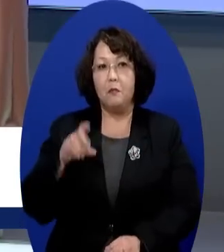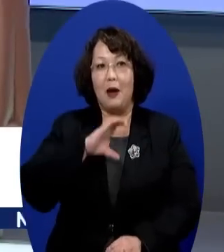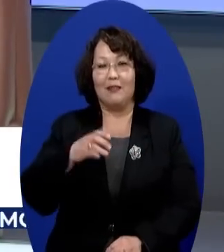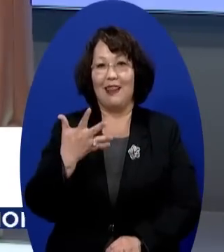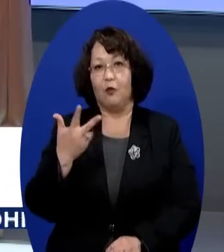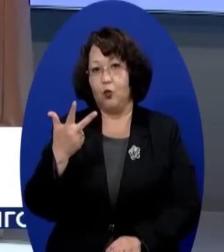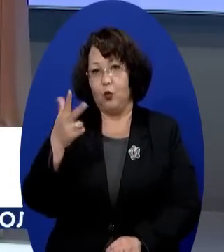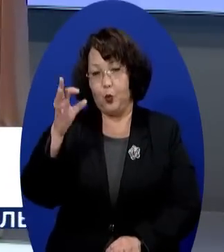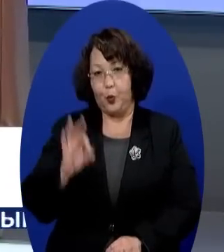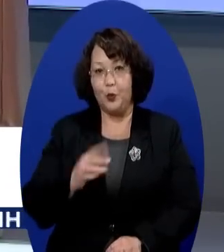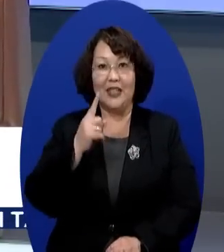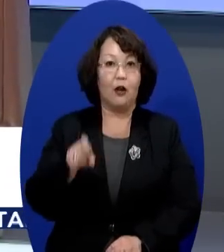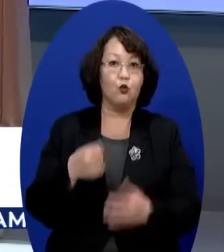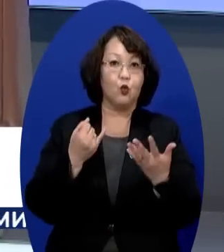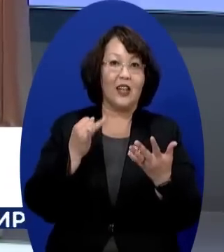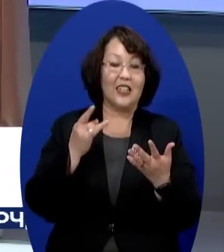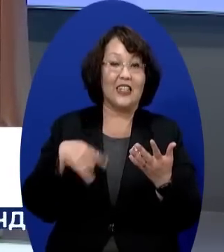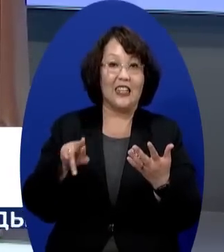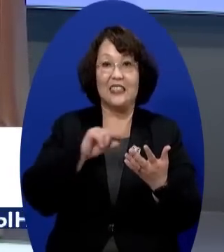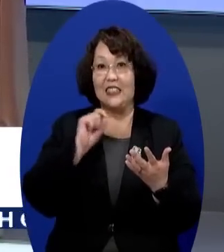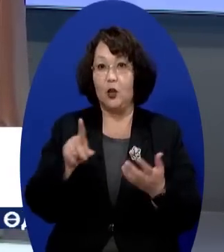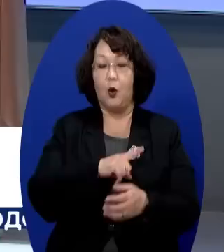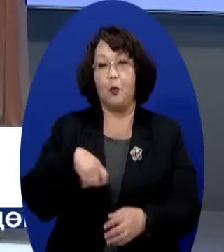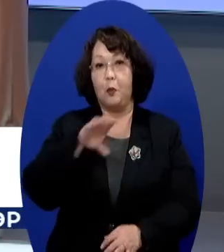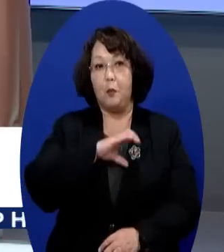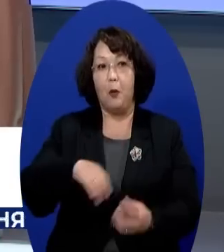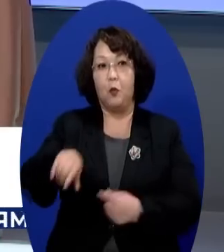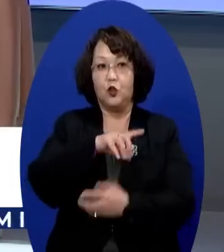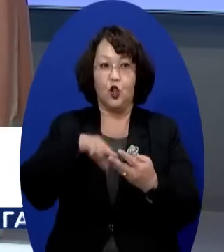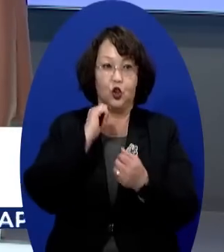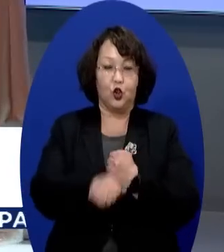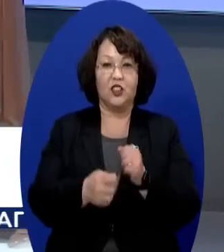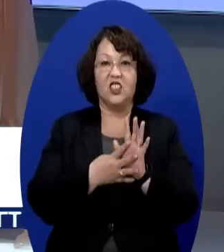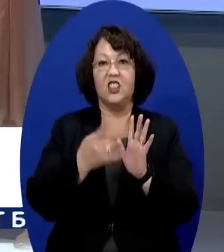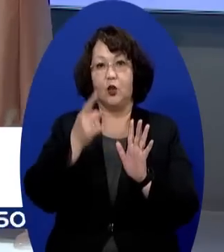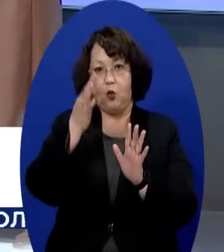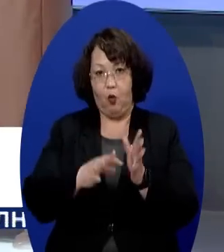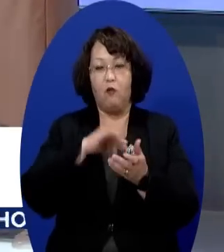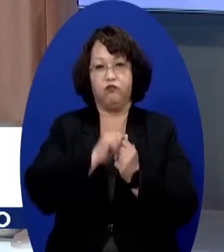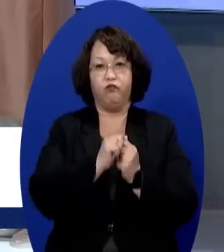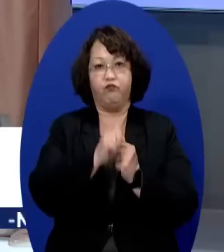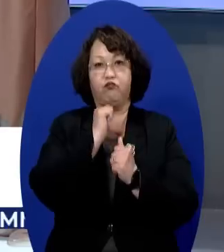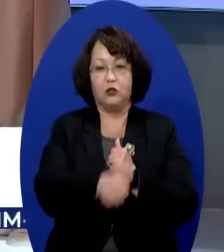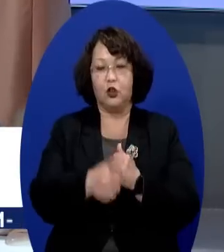53%, 1.6 их найд төгрөгийн зээл, хувийн хөвшилтний хувьд бол эргэн төлөлт нь 91% байна. За төрийн